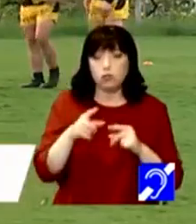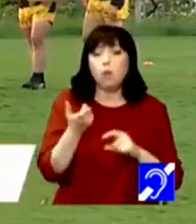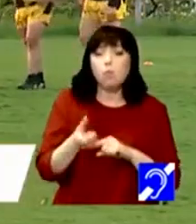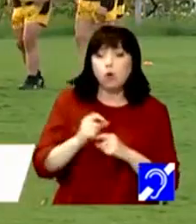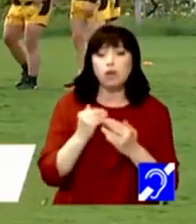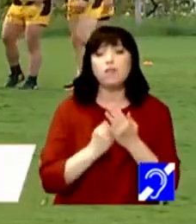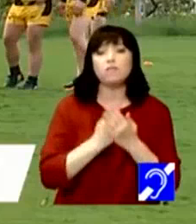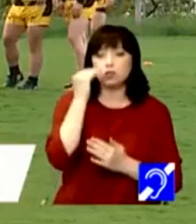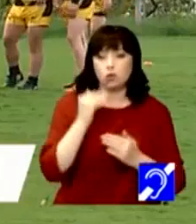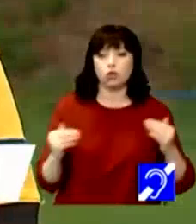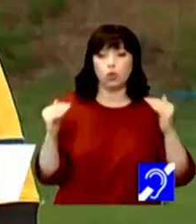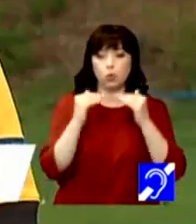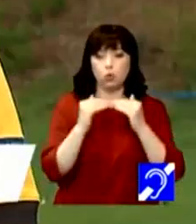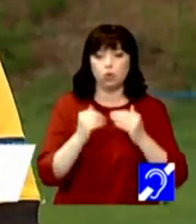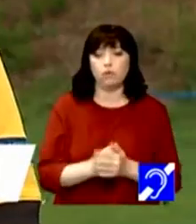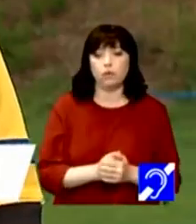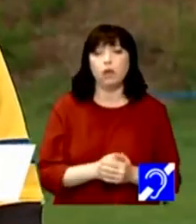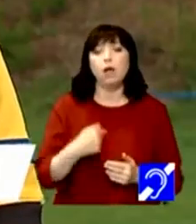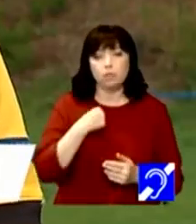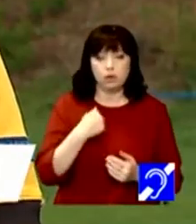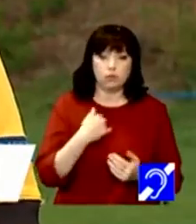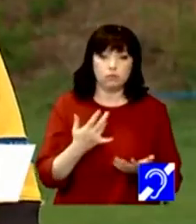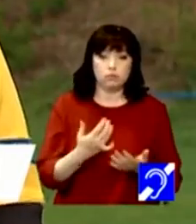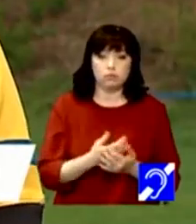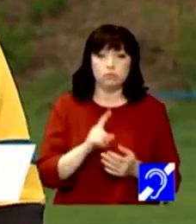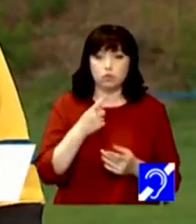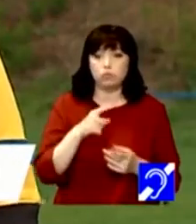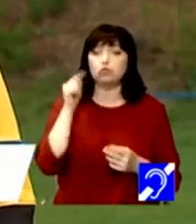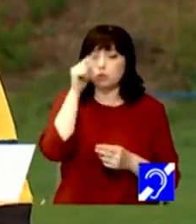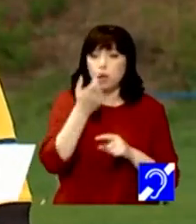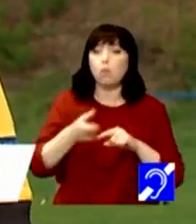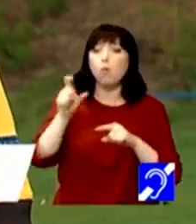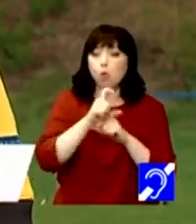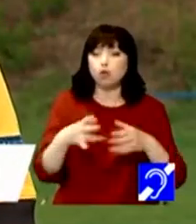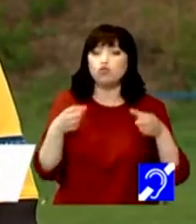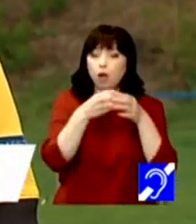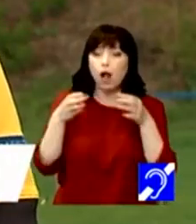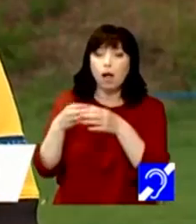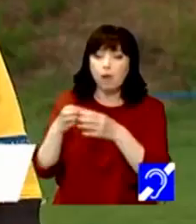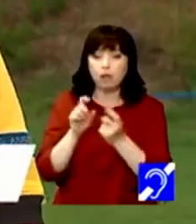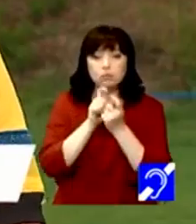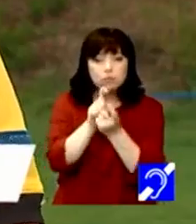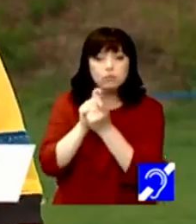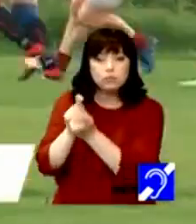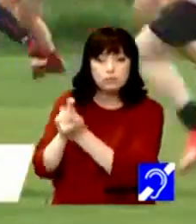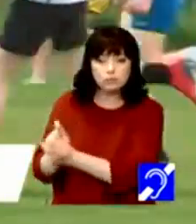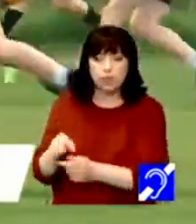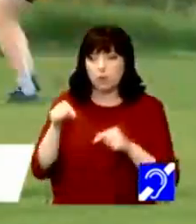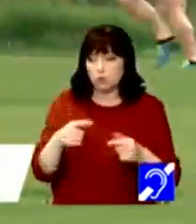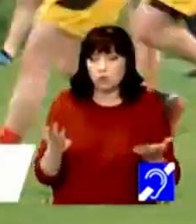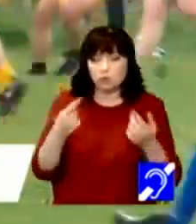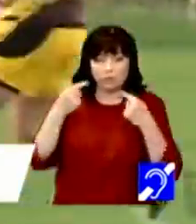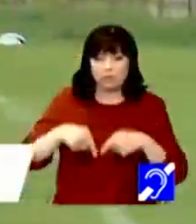înalt. În primul rând, echipele sunt mai multe, drept vorbind, și nivelul,